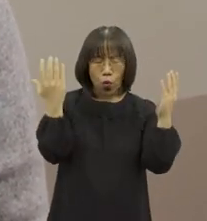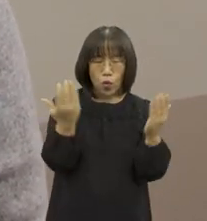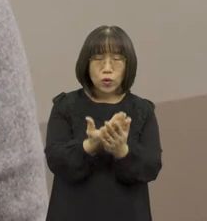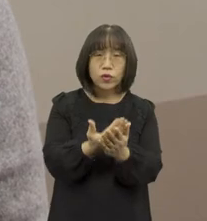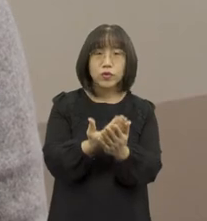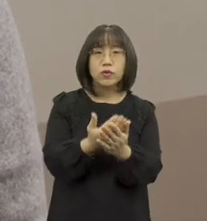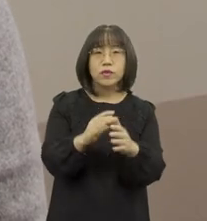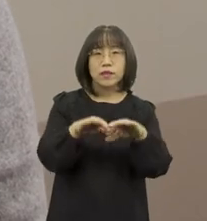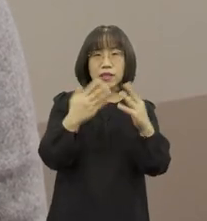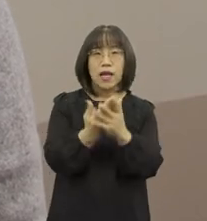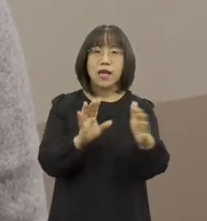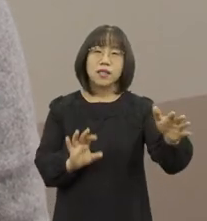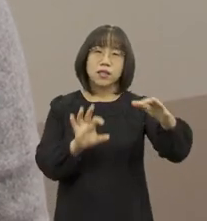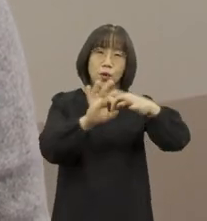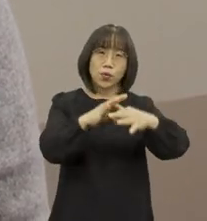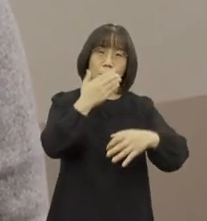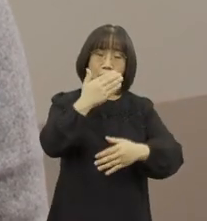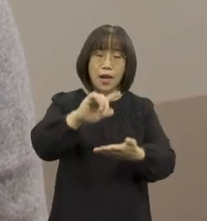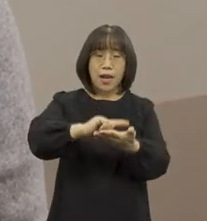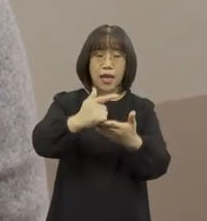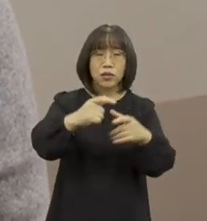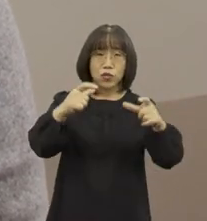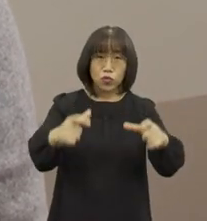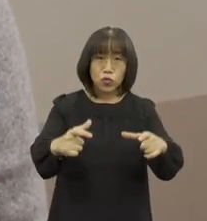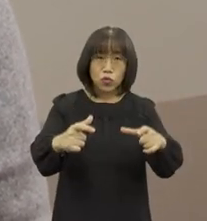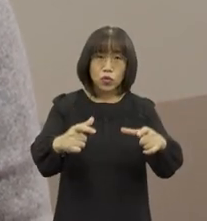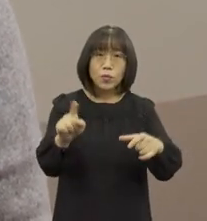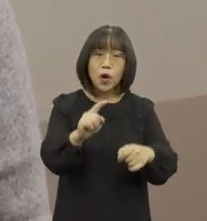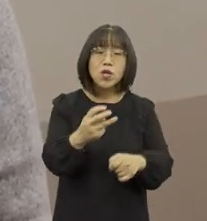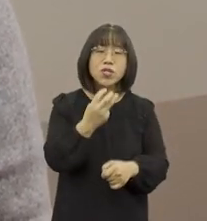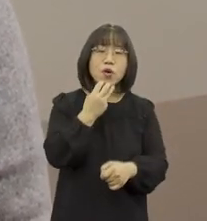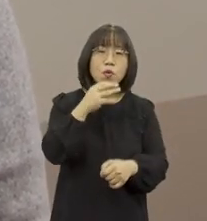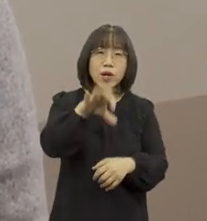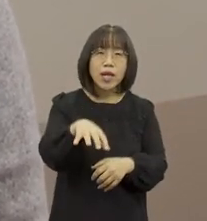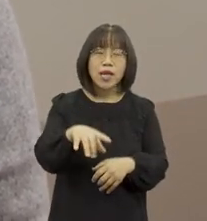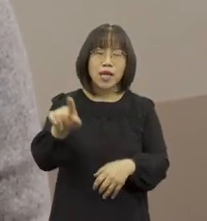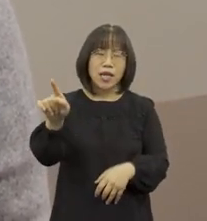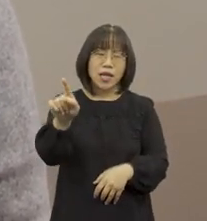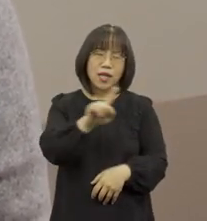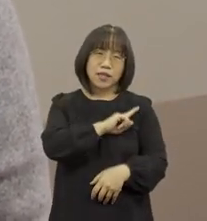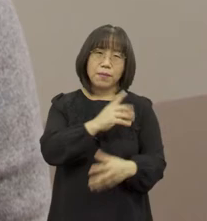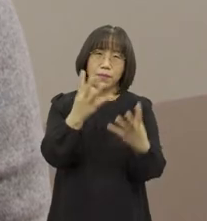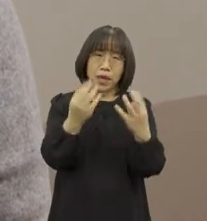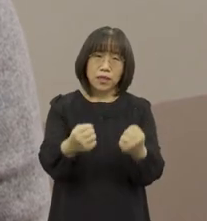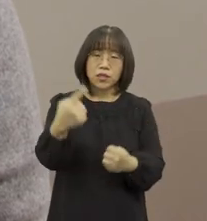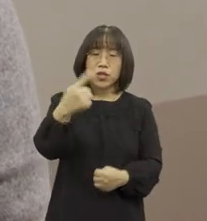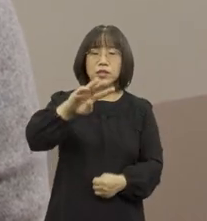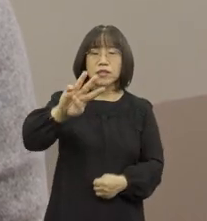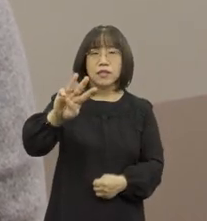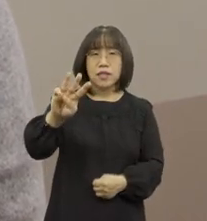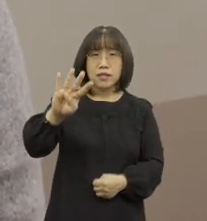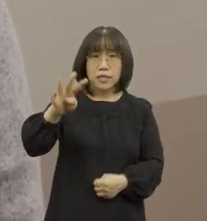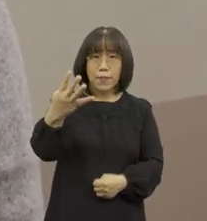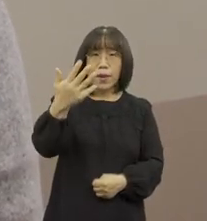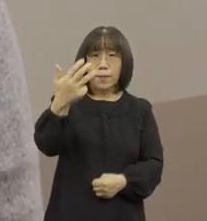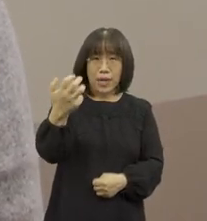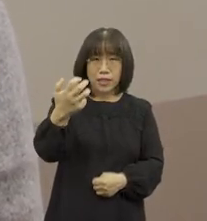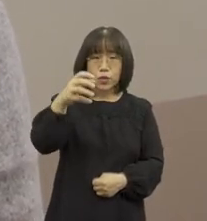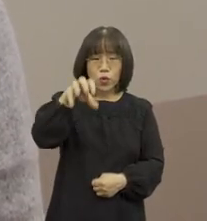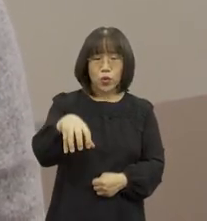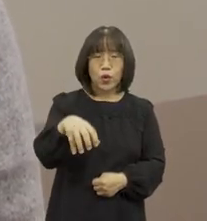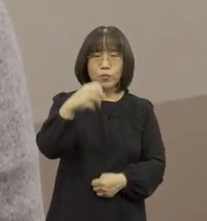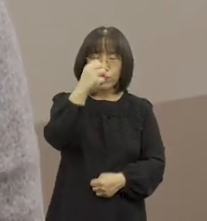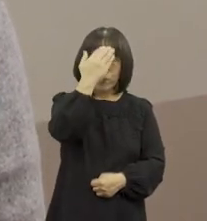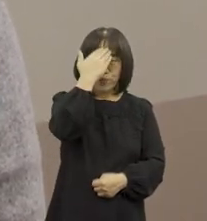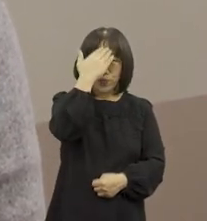전역에서 자동으로 접속 되며 특히 감 서구에서는 25개 자치구 좀 가장 많은 1480 개소 에서